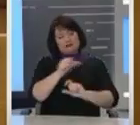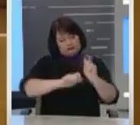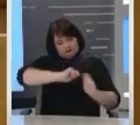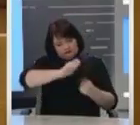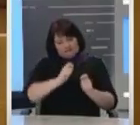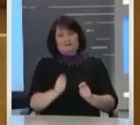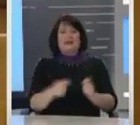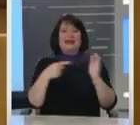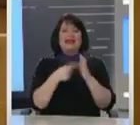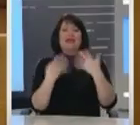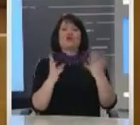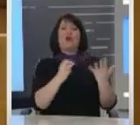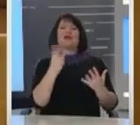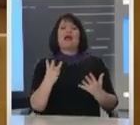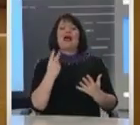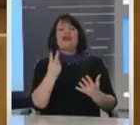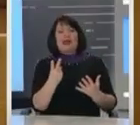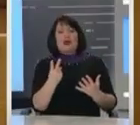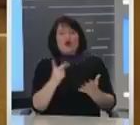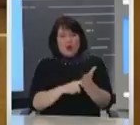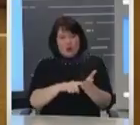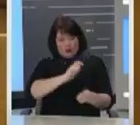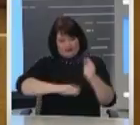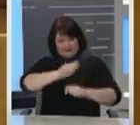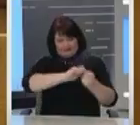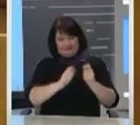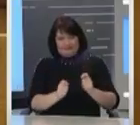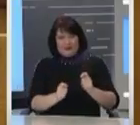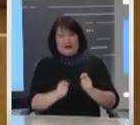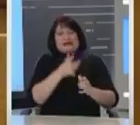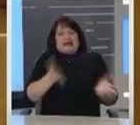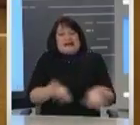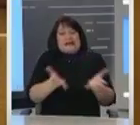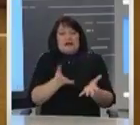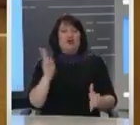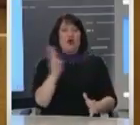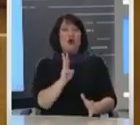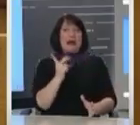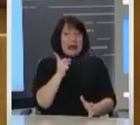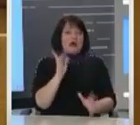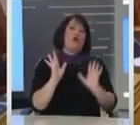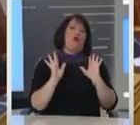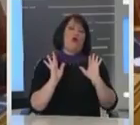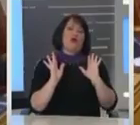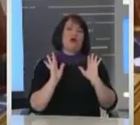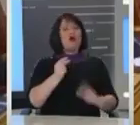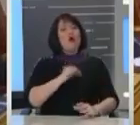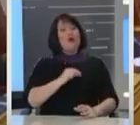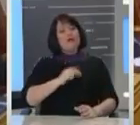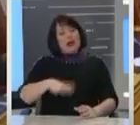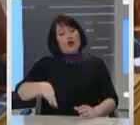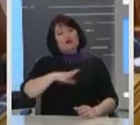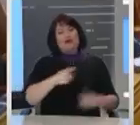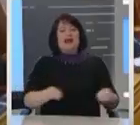αναθεώρηση του νόμου του 82. Όχι μπαλώματα για τα μάτια της Τρόικα, αλλά αλλαγές προς όφελος των εργαζομένων και